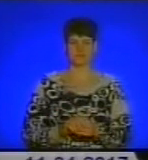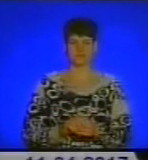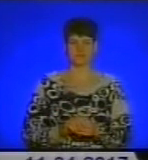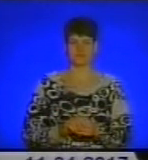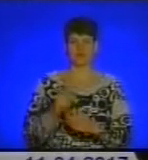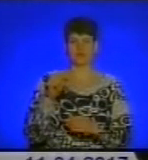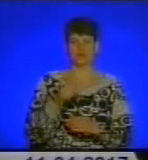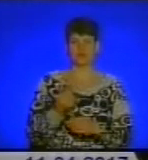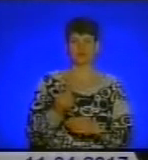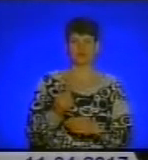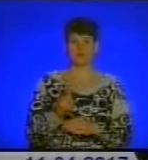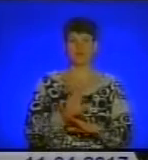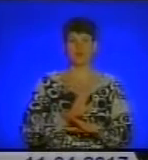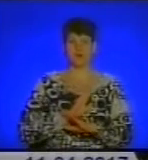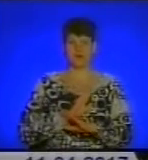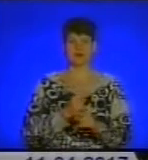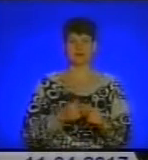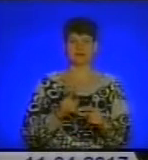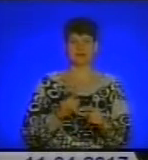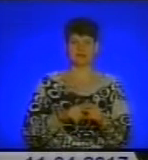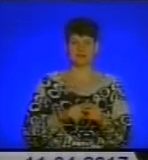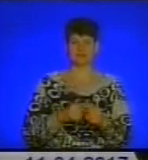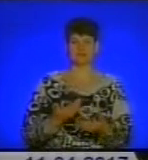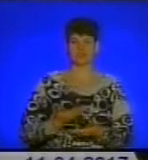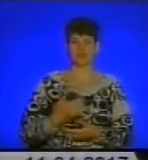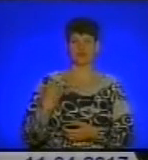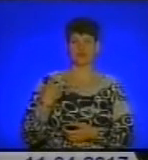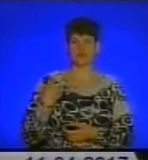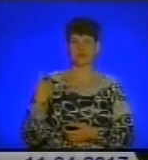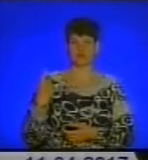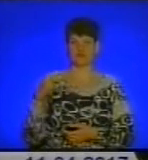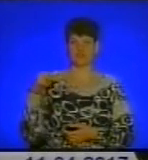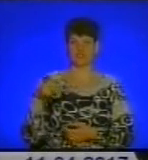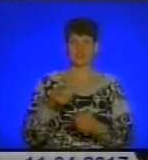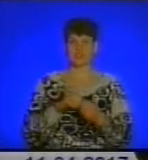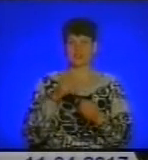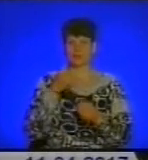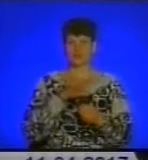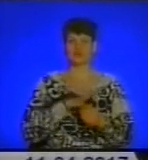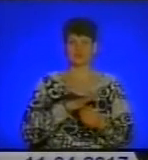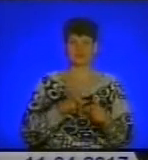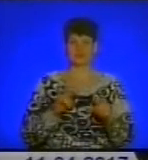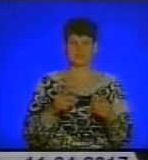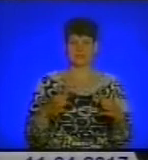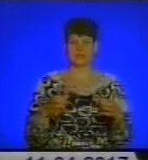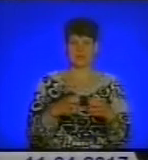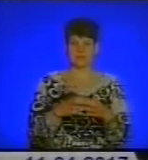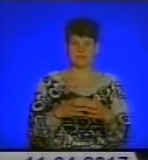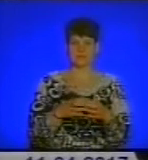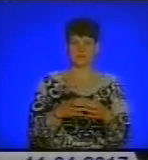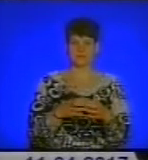той, що помер, він мешканець Одеської області, в 2010 році був затриманий ще з групою